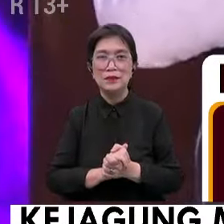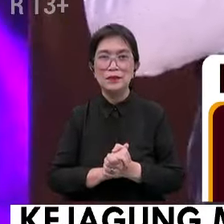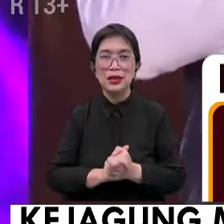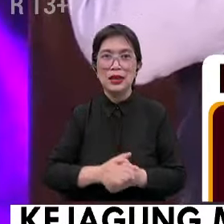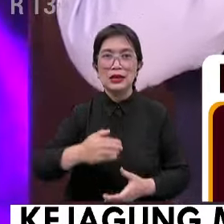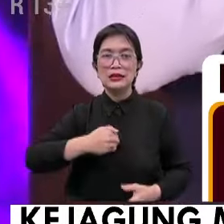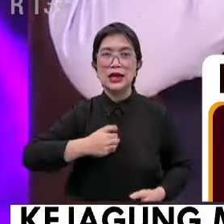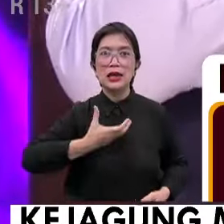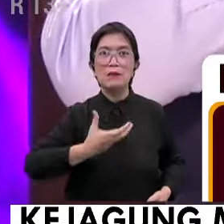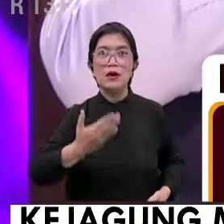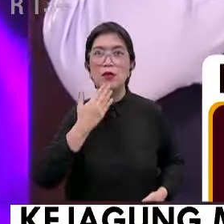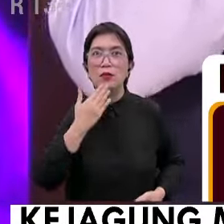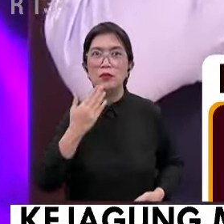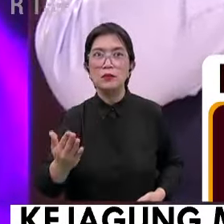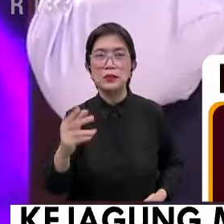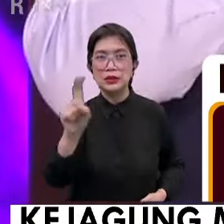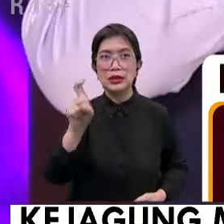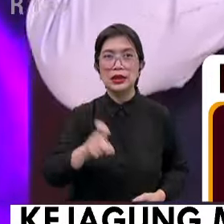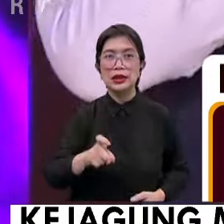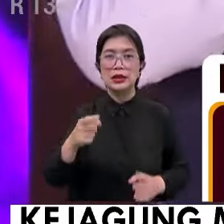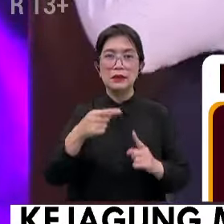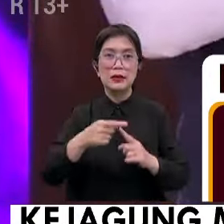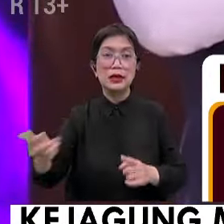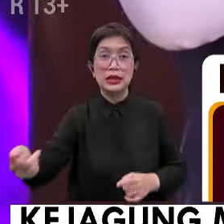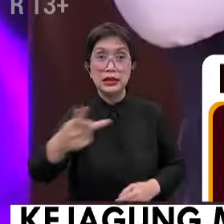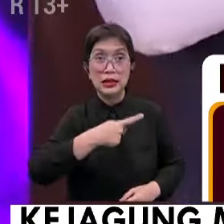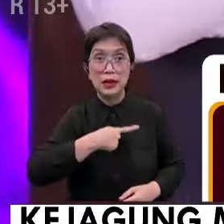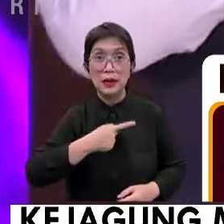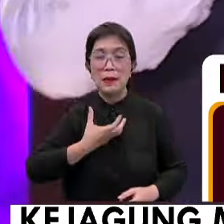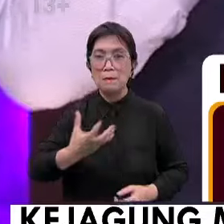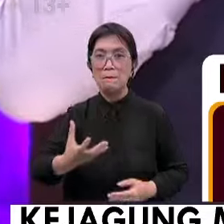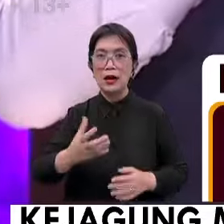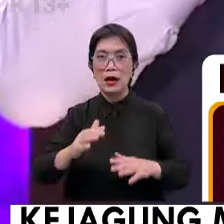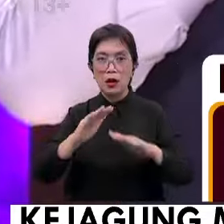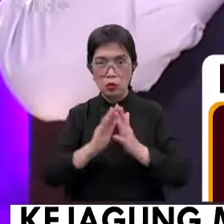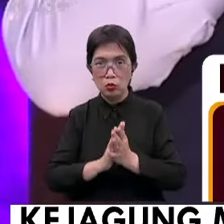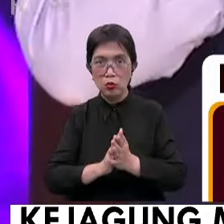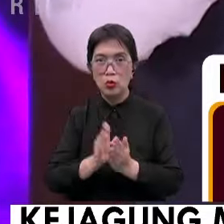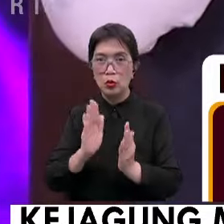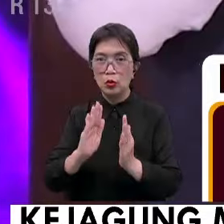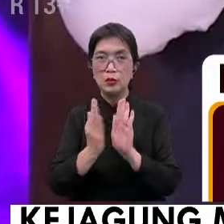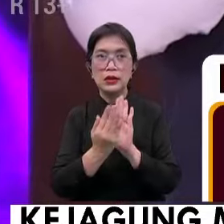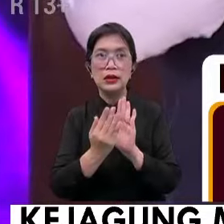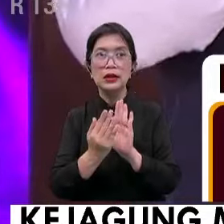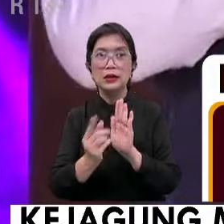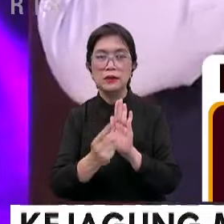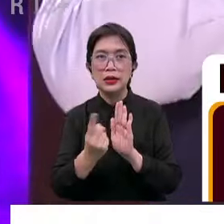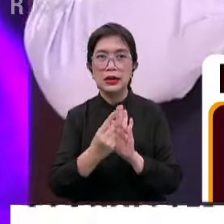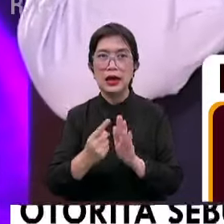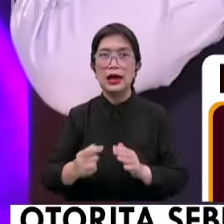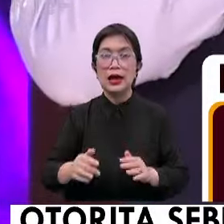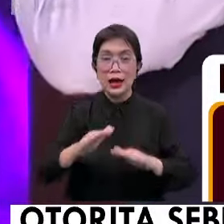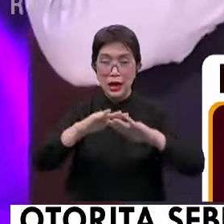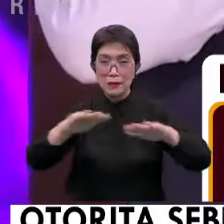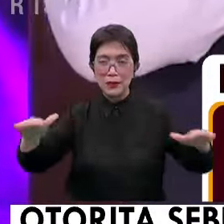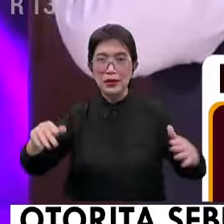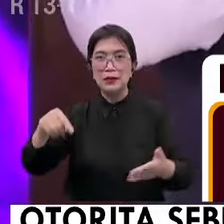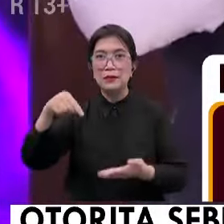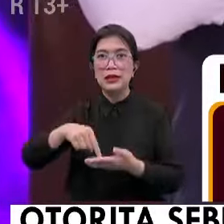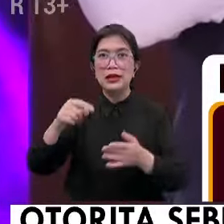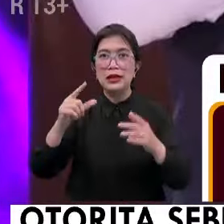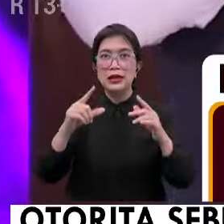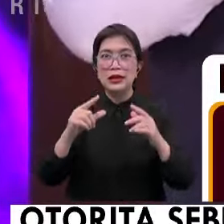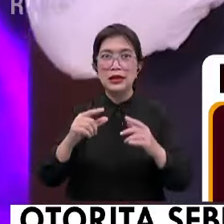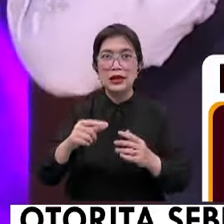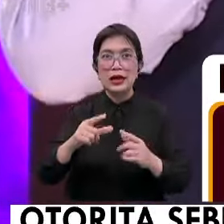Saya mau bertanya kepada kita semua, mau Mimika aman? Pilih AY. Mau